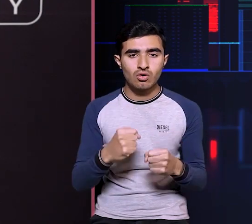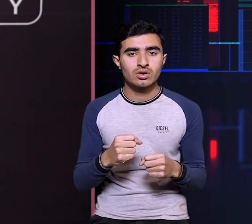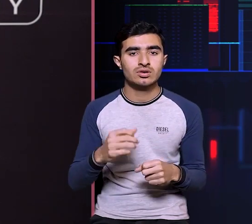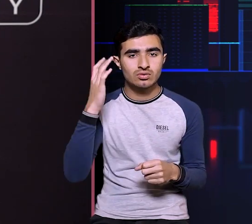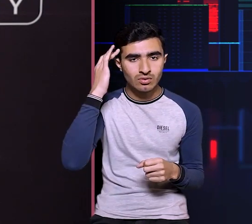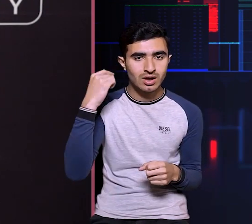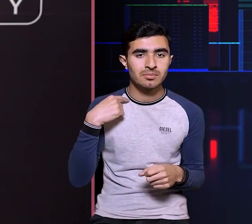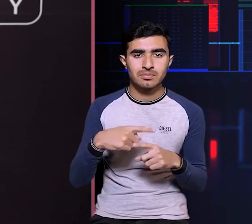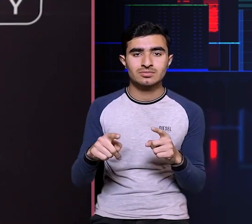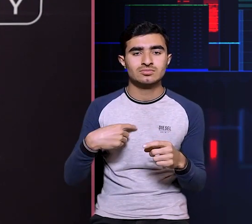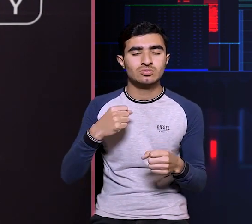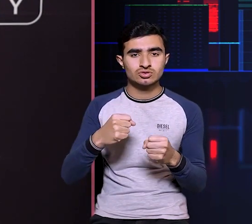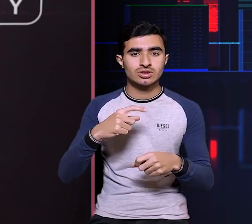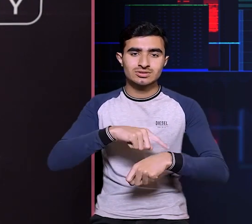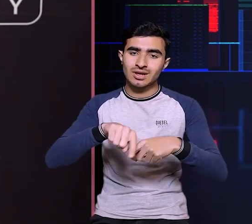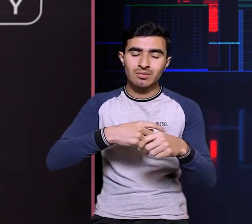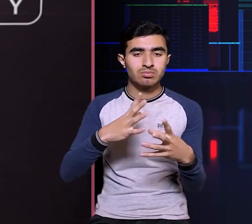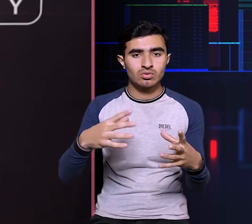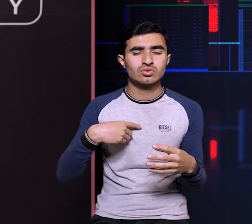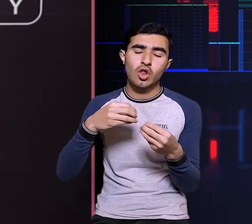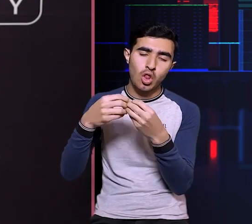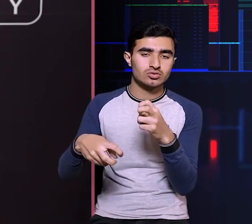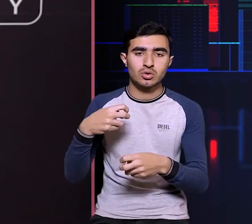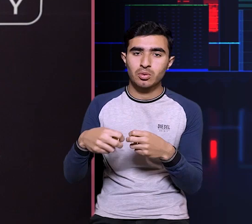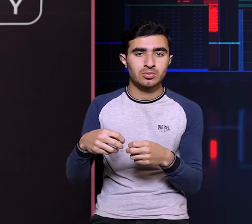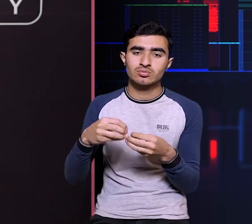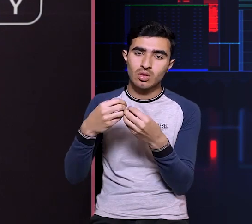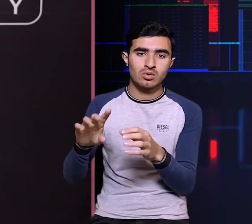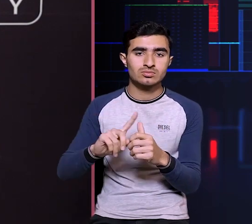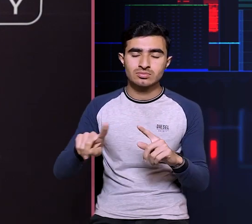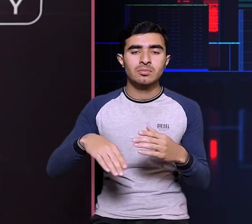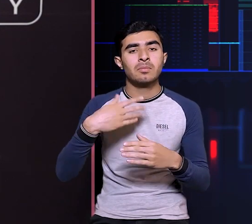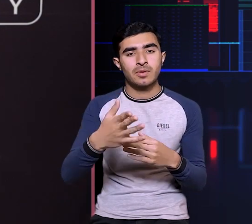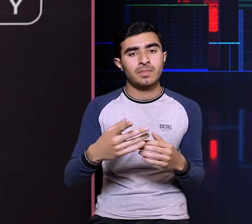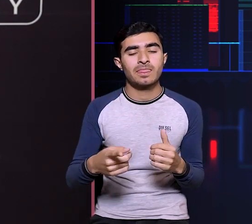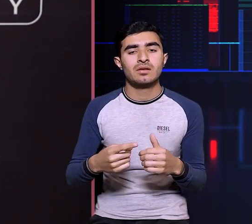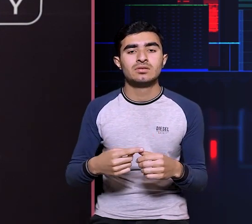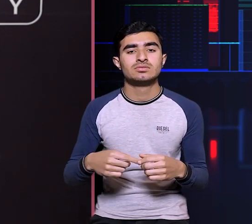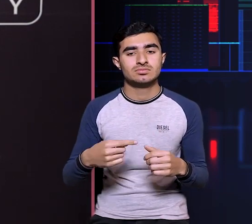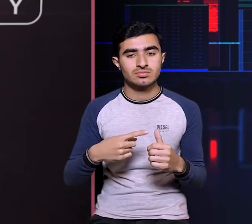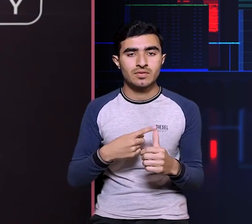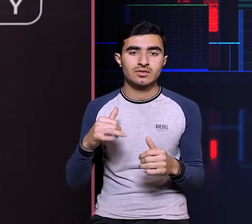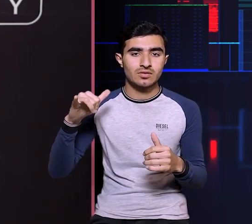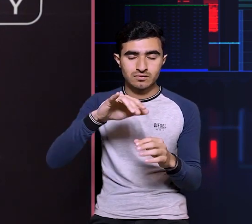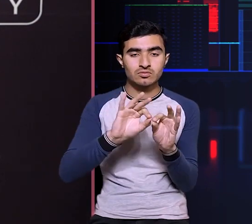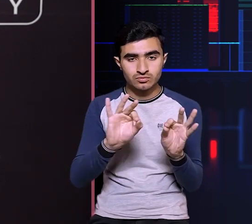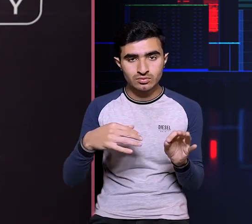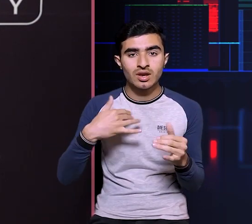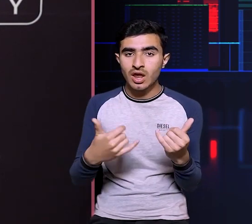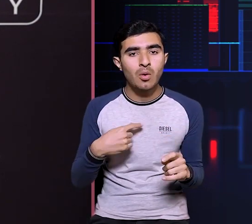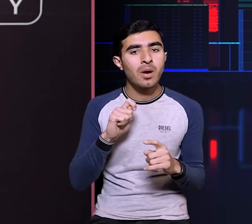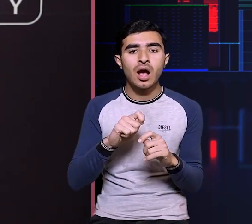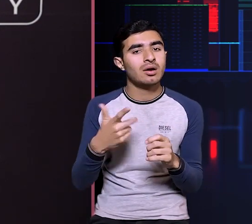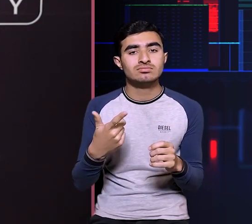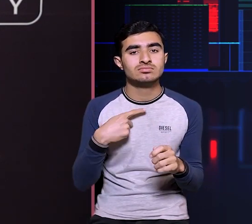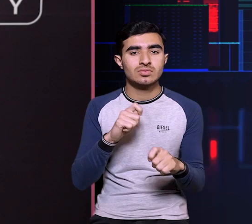मेरे पे बहुत बढ़ गई थी, बच्चों की और सब घर बार की। देन आई डिसाइडेड कि अब मैं आई हुई हूँ तो मैं क्या करूँ। आई वॉज